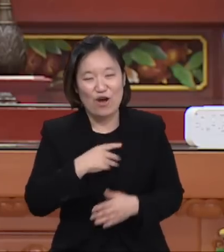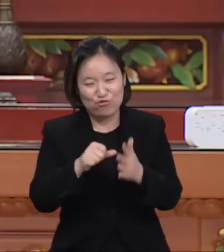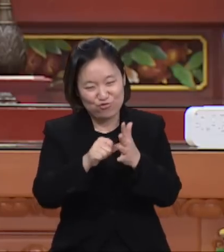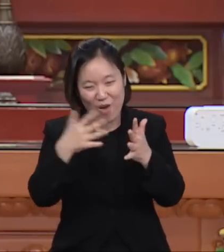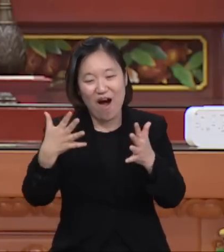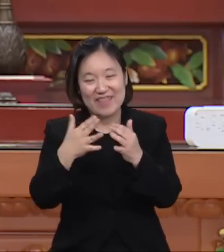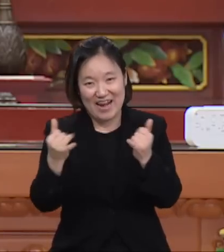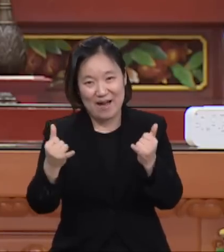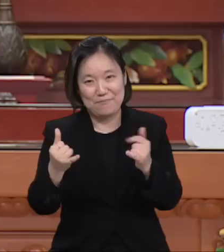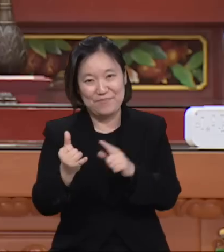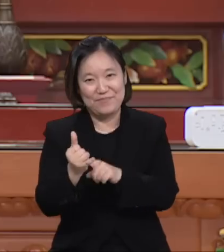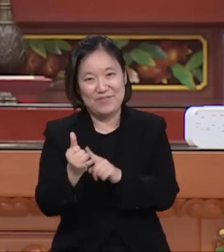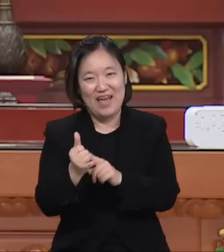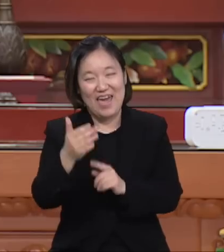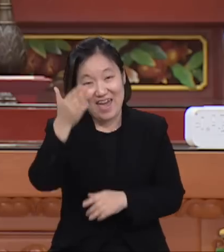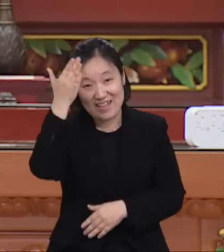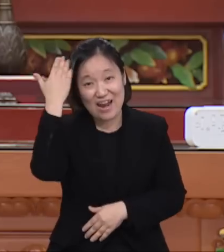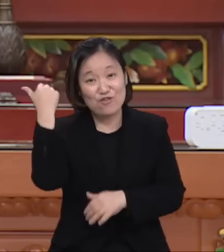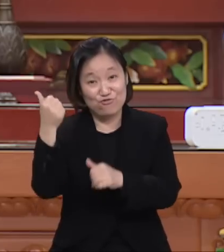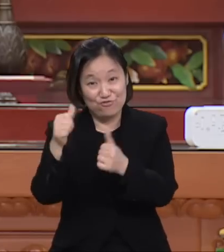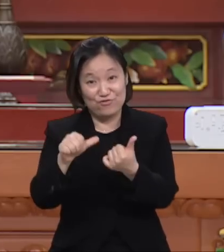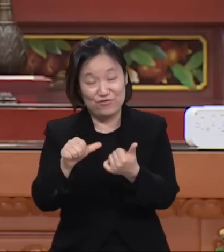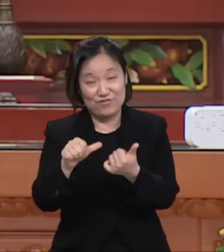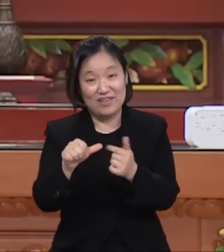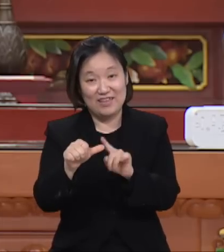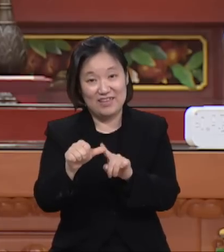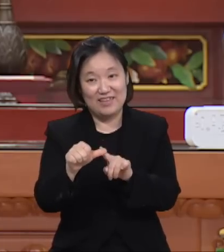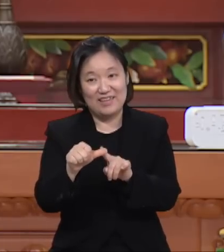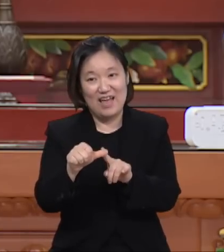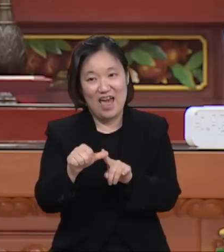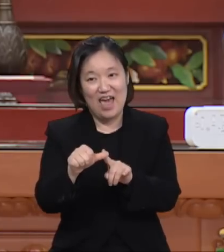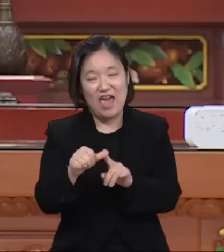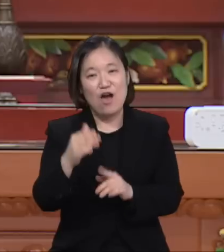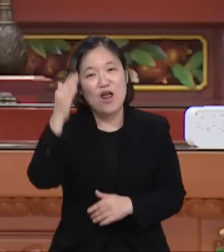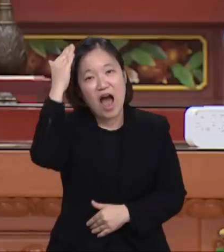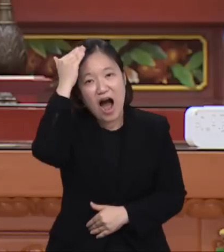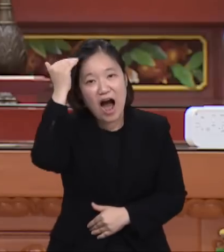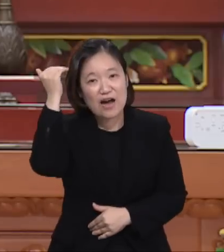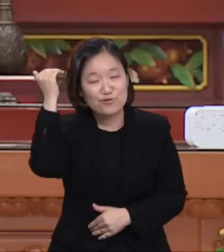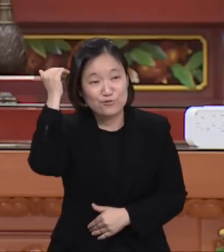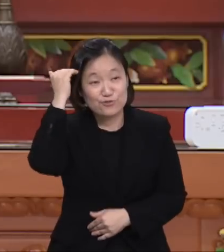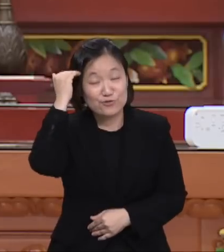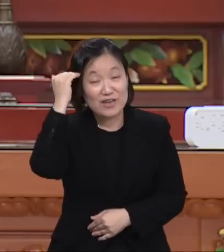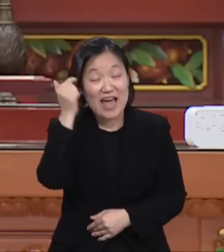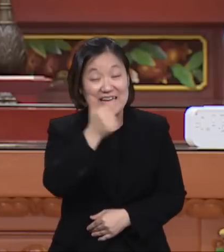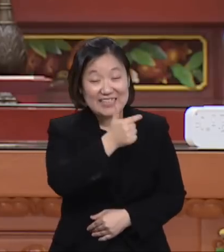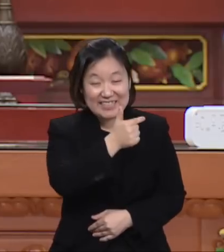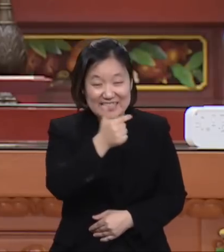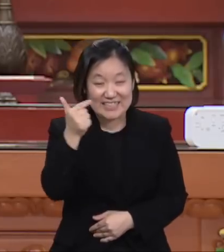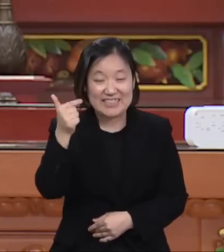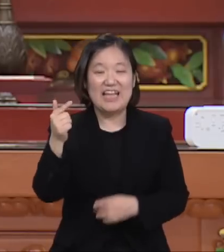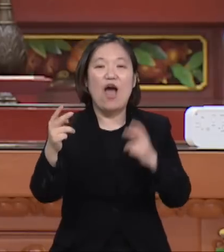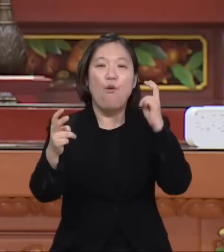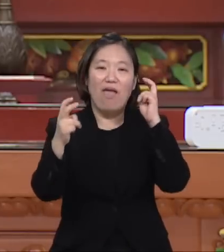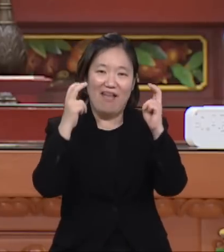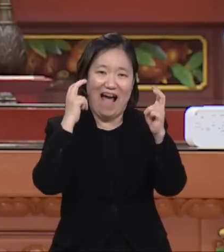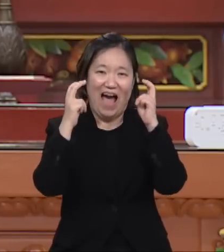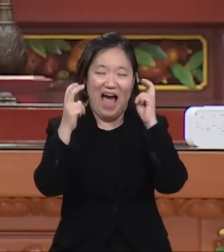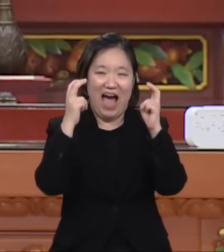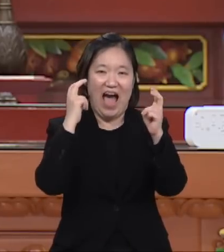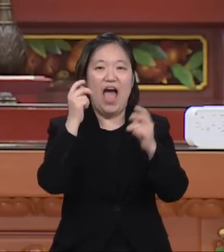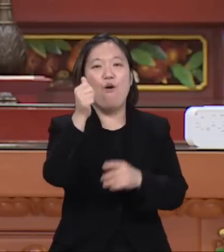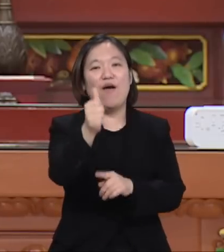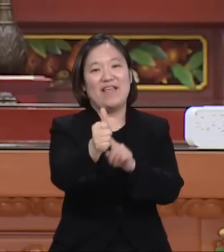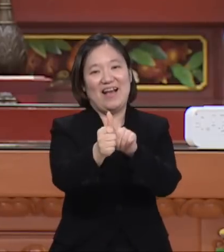오래전에 세상을 떠나신 우리 한국 기업에서도 아주 손꼽히는